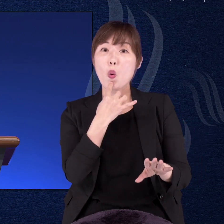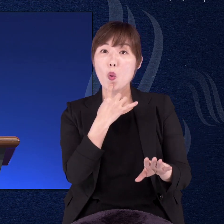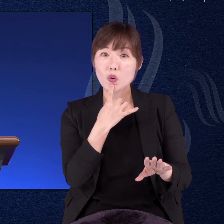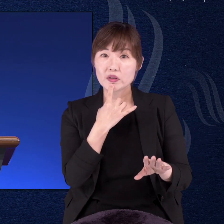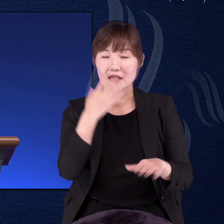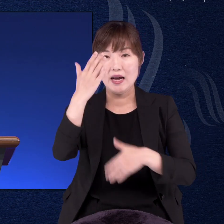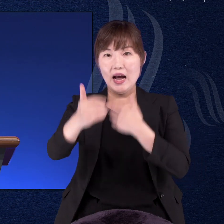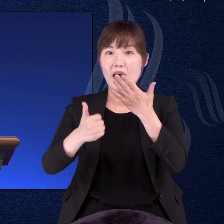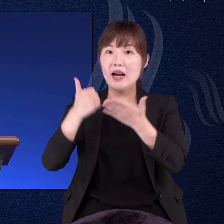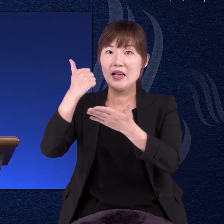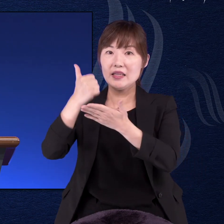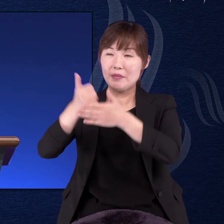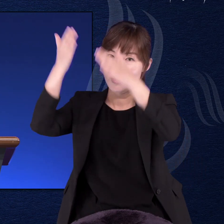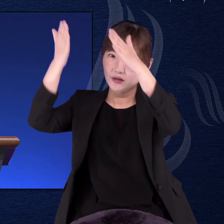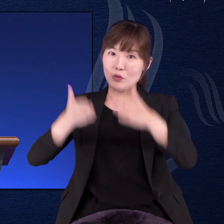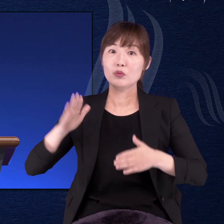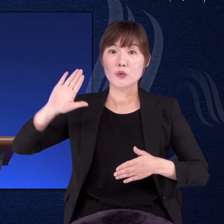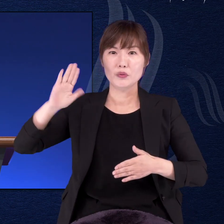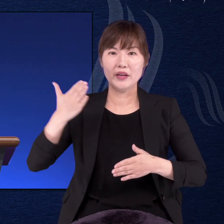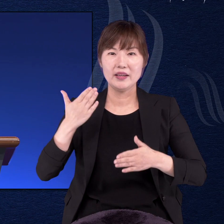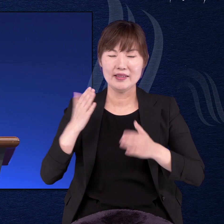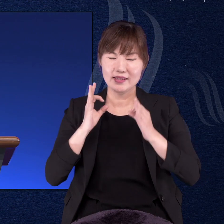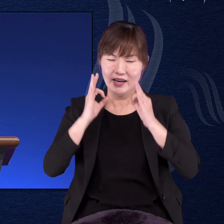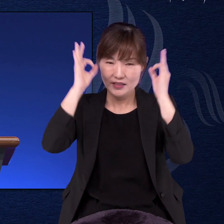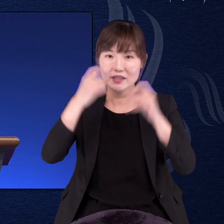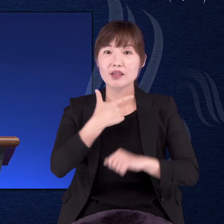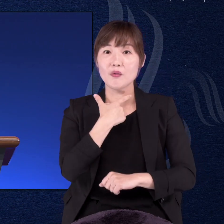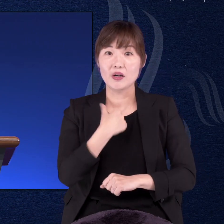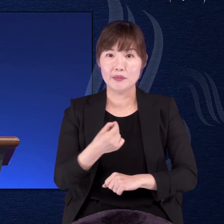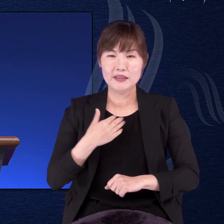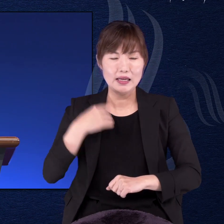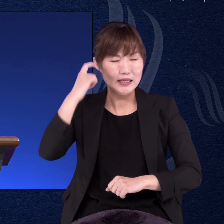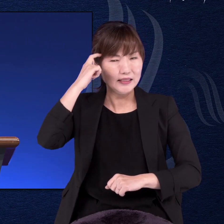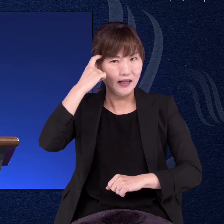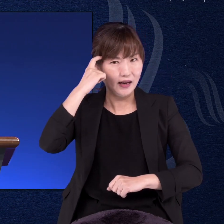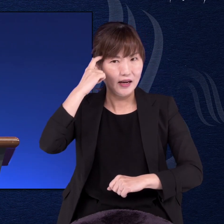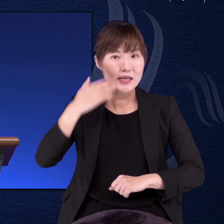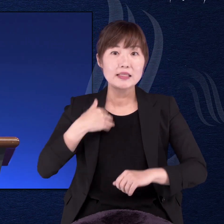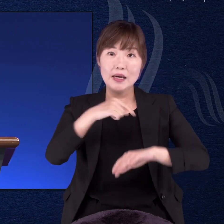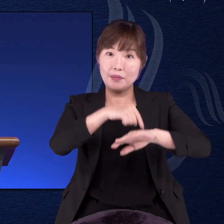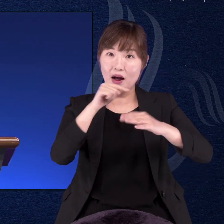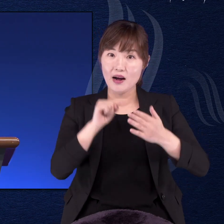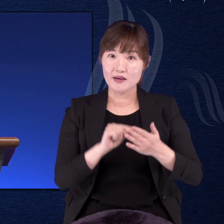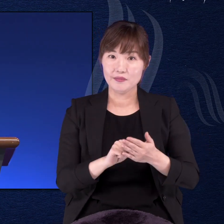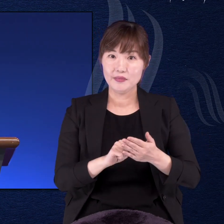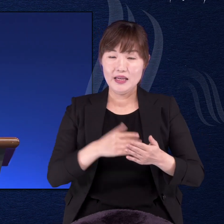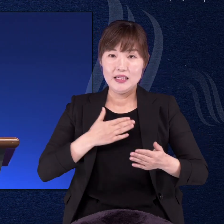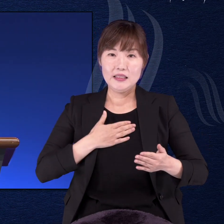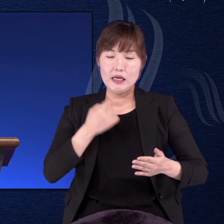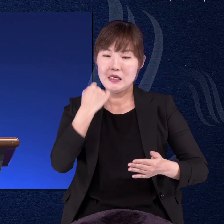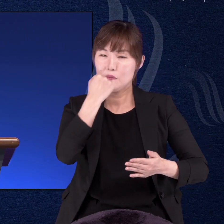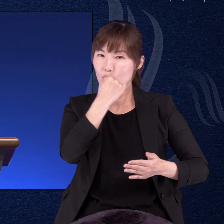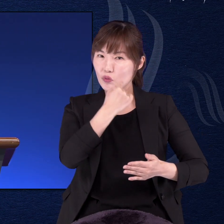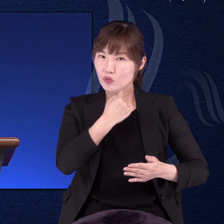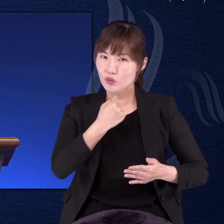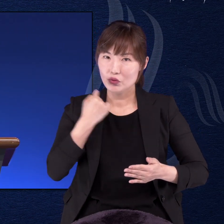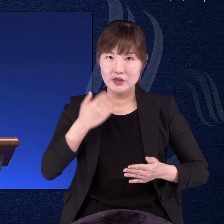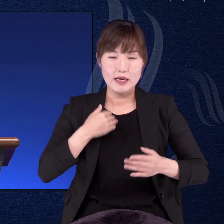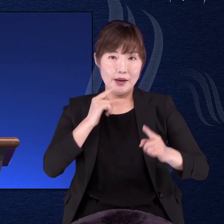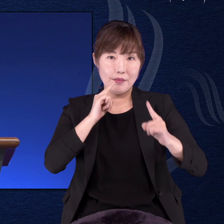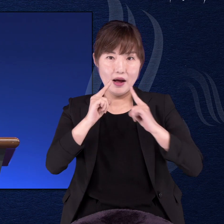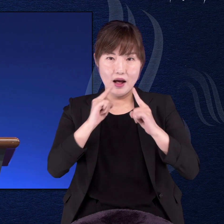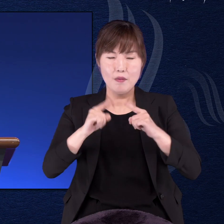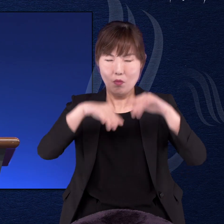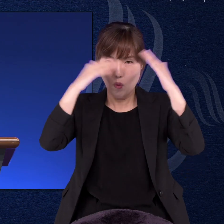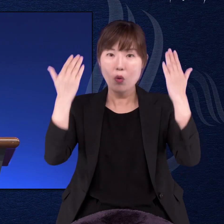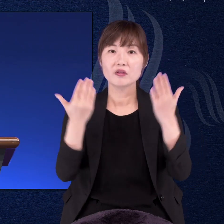되기를 간절히 바랍니다. 제 생각, 제 마음, 제 입술, 제 말, 모든